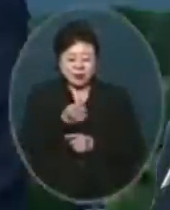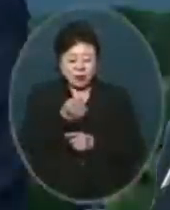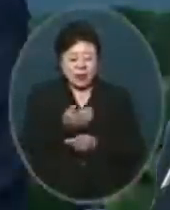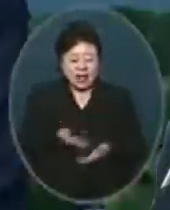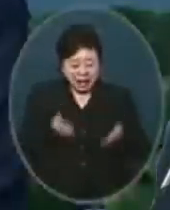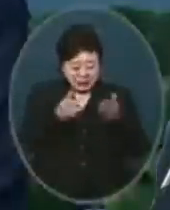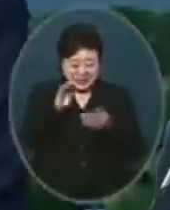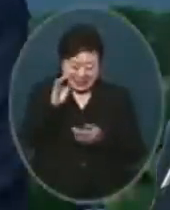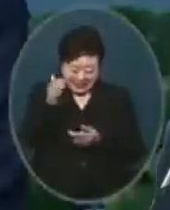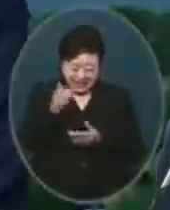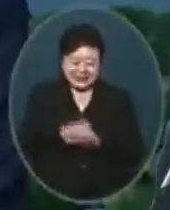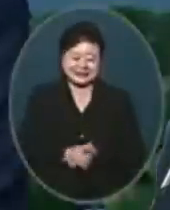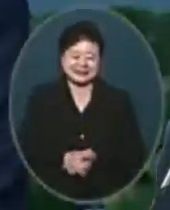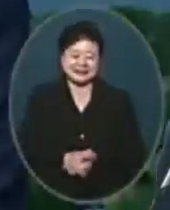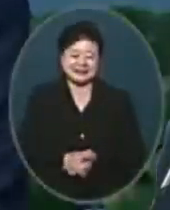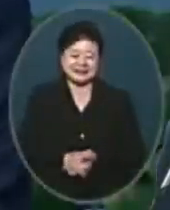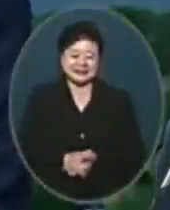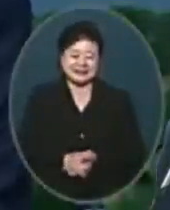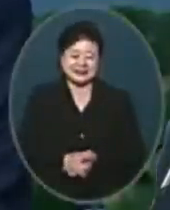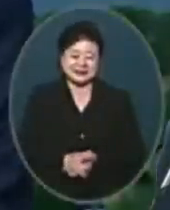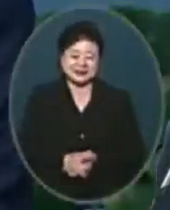보배함이 되었다.